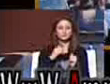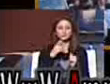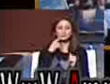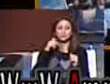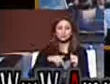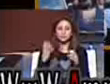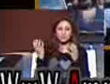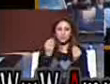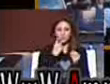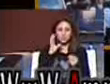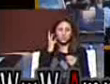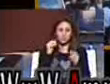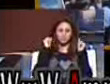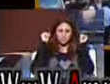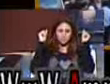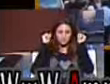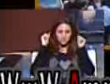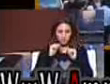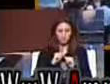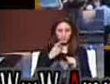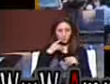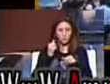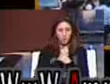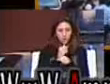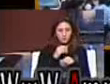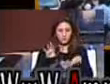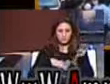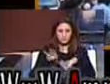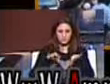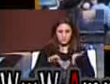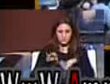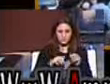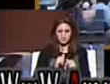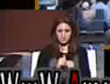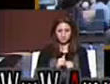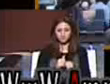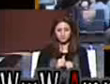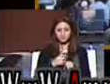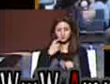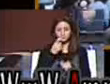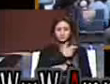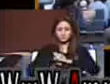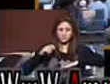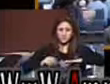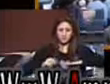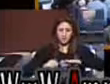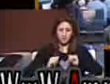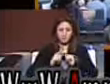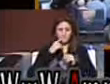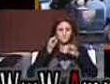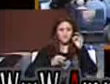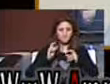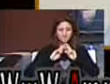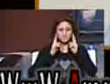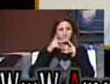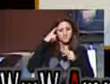نظم عدد من شباب الثورة والنشطاء السياسيين وقفة احتجاجية أمام مبنى دار القضاء العالي لإحياء ذكرى